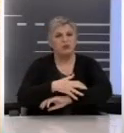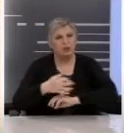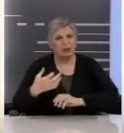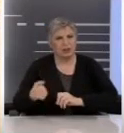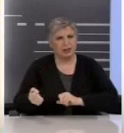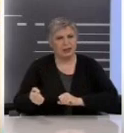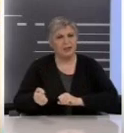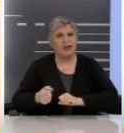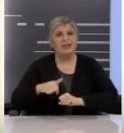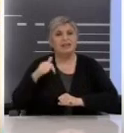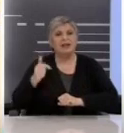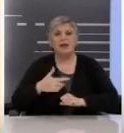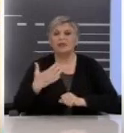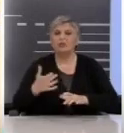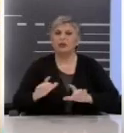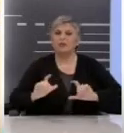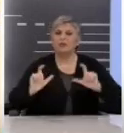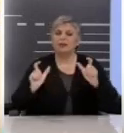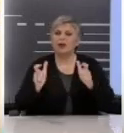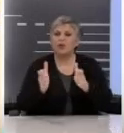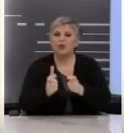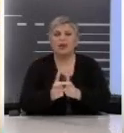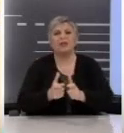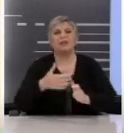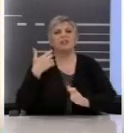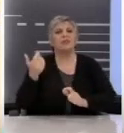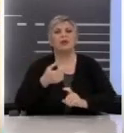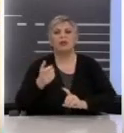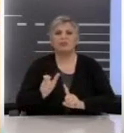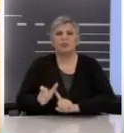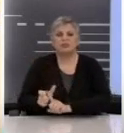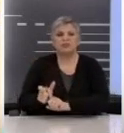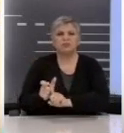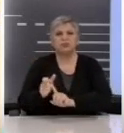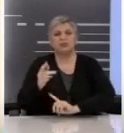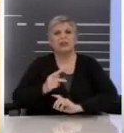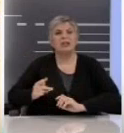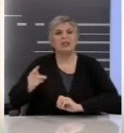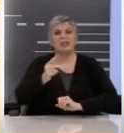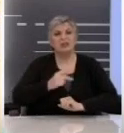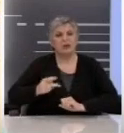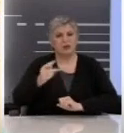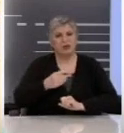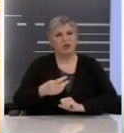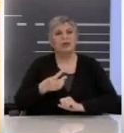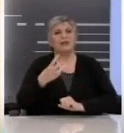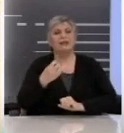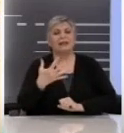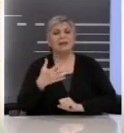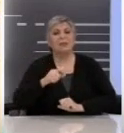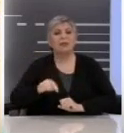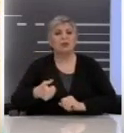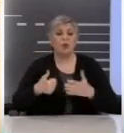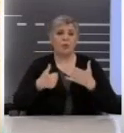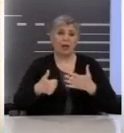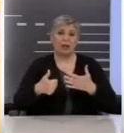το όριο των νοικοκυριών που βιώνουν κοινωνικό αποκλεισμό, δηλαδή το 35,6% του ελληνικού πληθυσμού με βάση